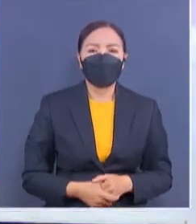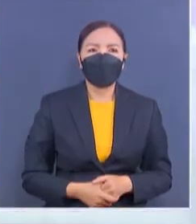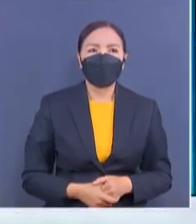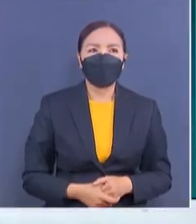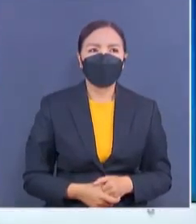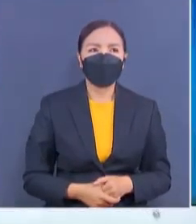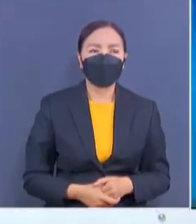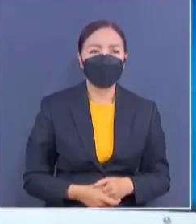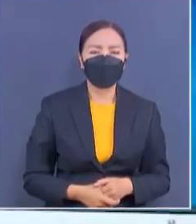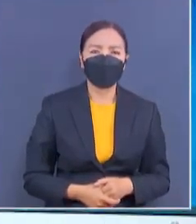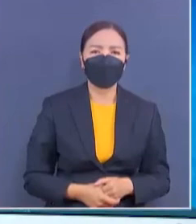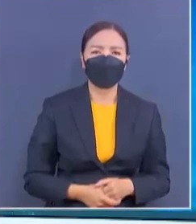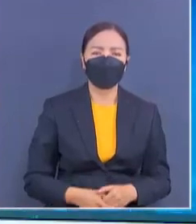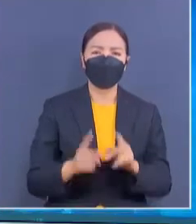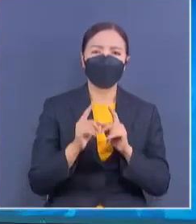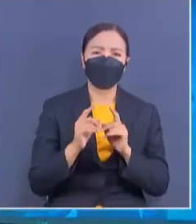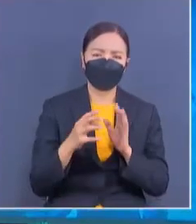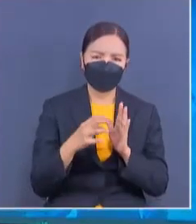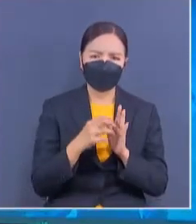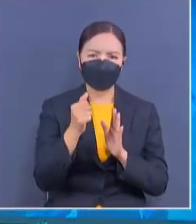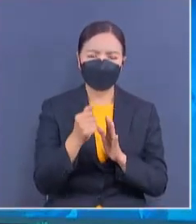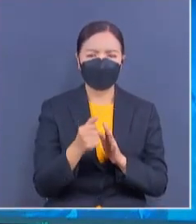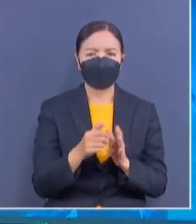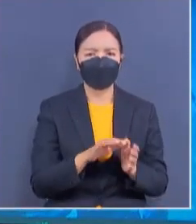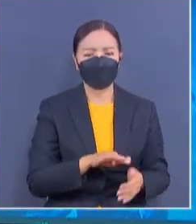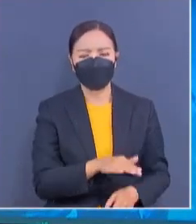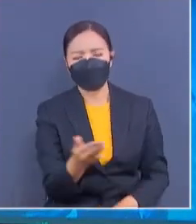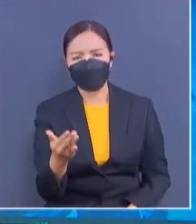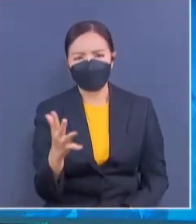เนี่ยอันตรายแต่ว่าเคราะห์ดียังไม่เกิดอุบัติเหตุนะ ค่ ะก็นำเรื่องนี้มาเตือนภัยกันด้วยนะคะ